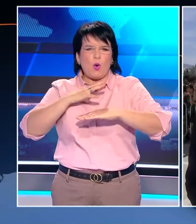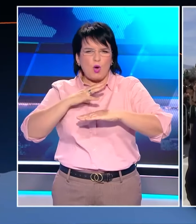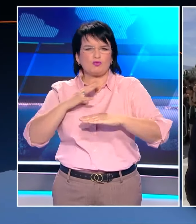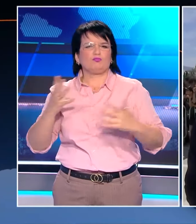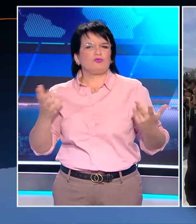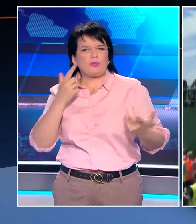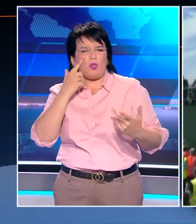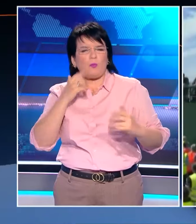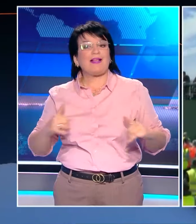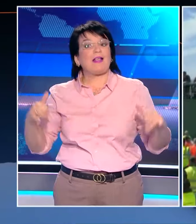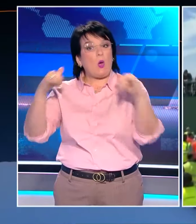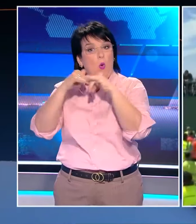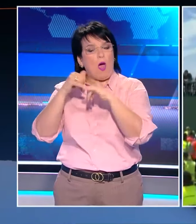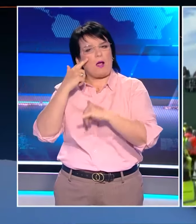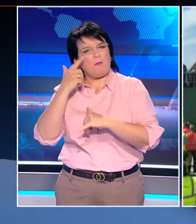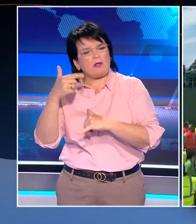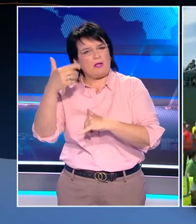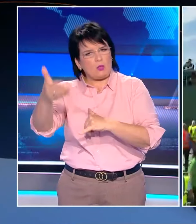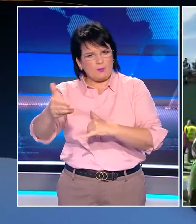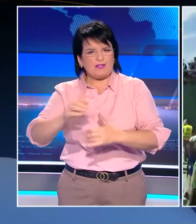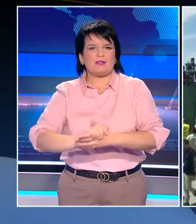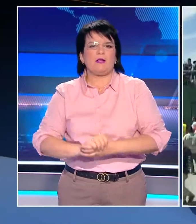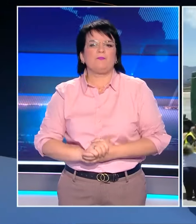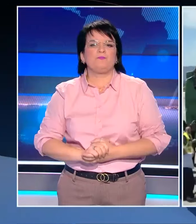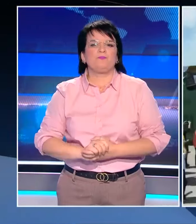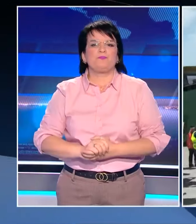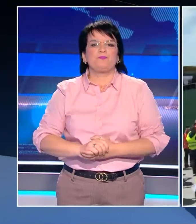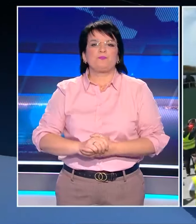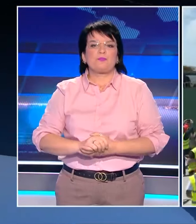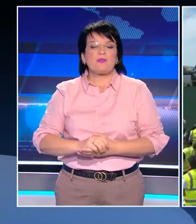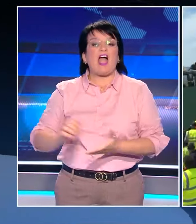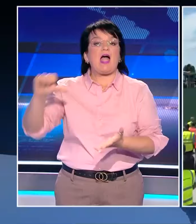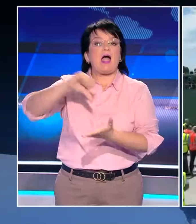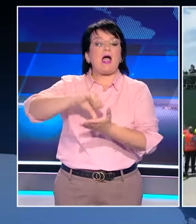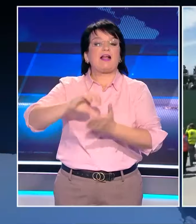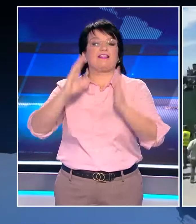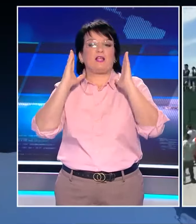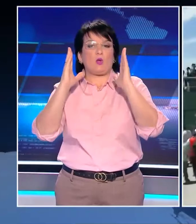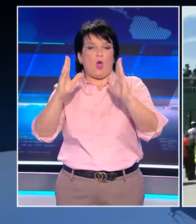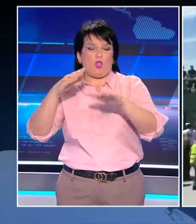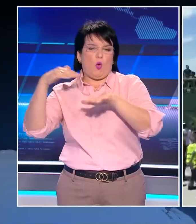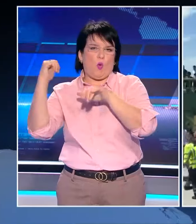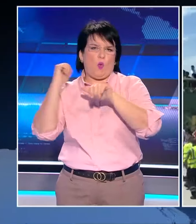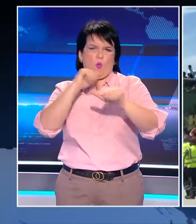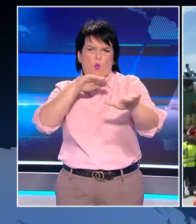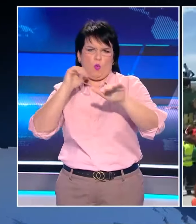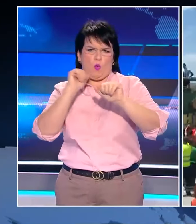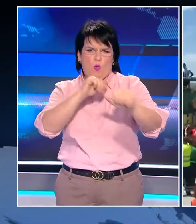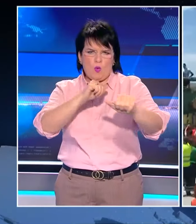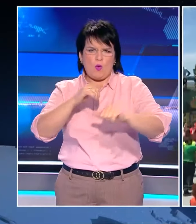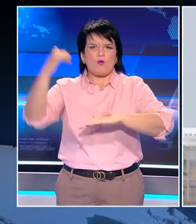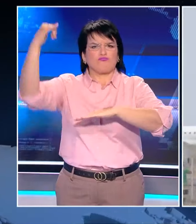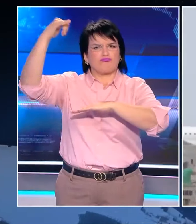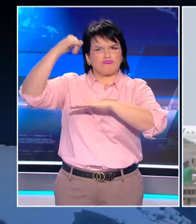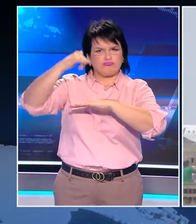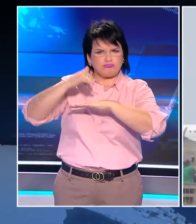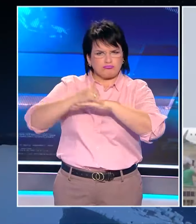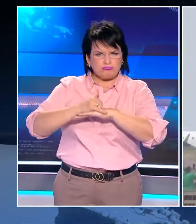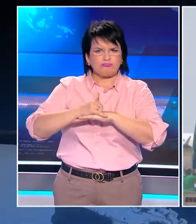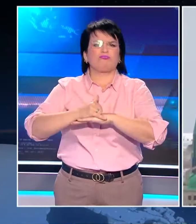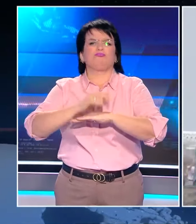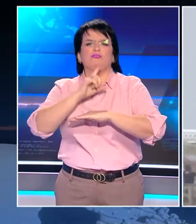Μαριάννα. Μίνα, όπως ακούς, είμαστε στην Αττική Οδό, κορναρίσματα. Έχει βγει ο κόσμος από τα παράθυρα